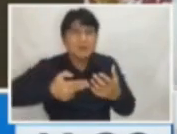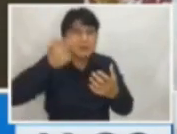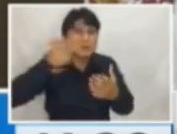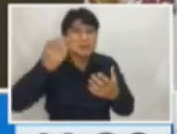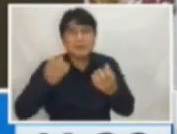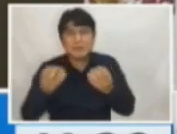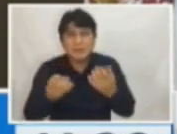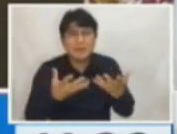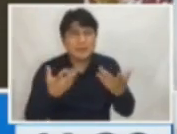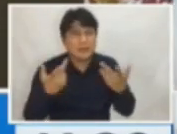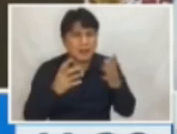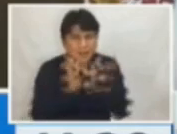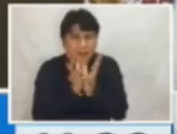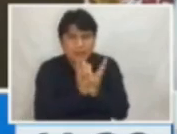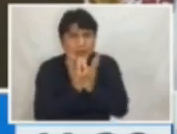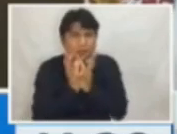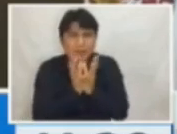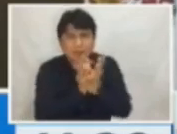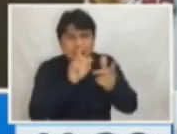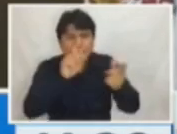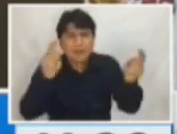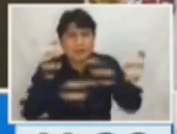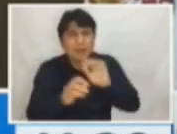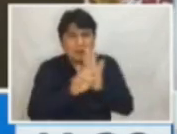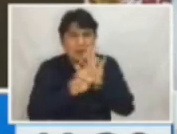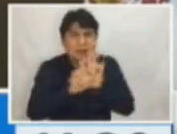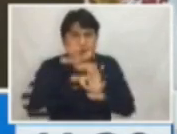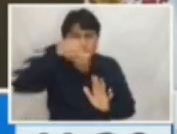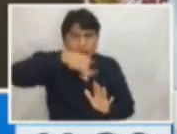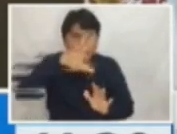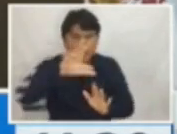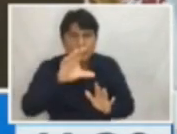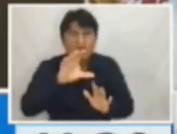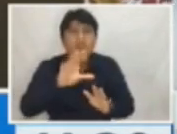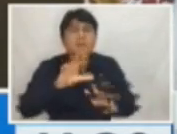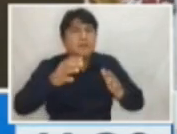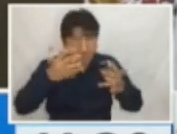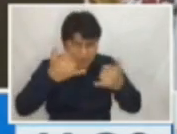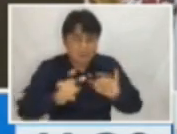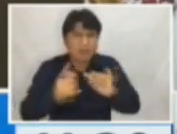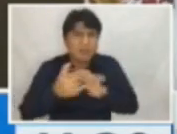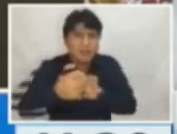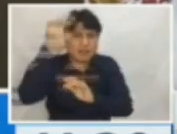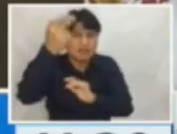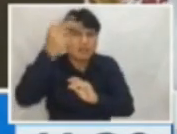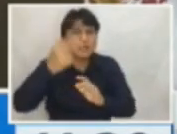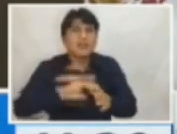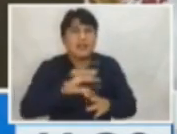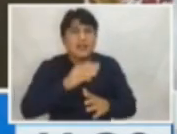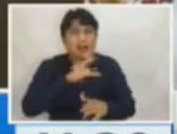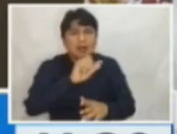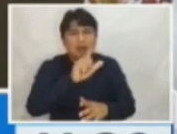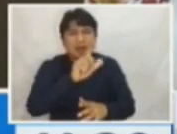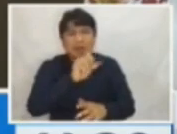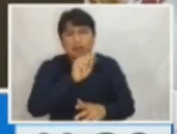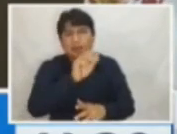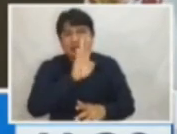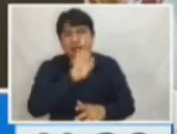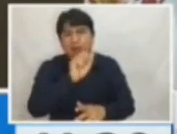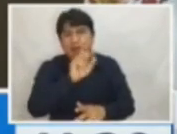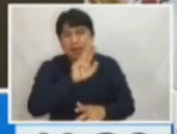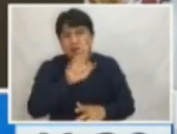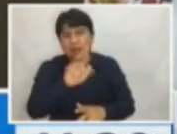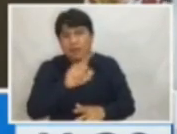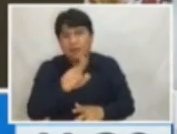may focus natin yung pag-intervene sa mga cases dito sa mga areas na ito. Pangalawa doon naman sa tanong